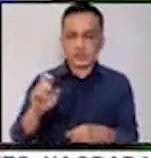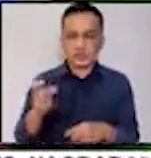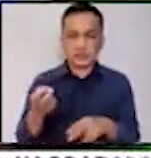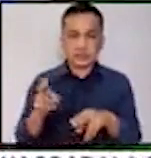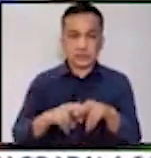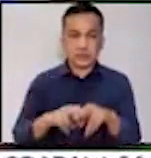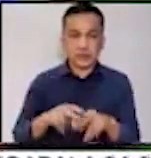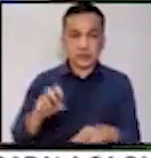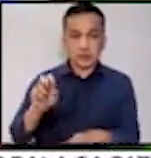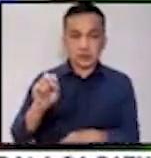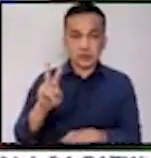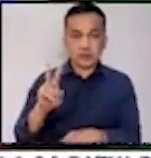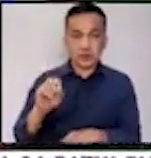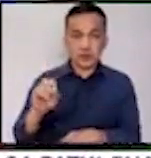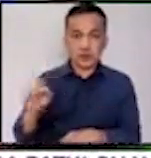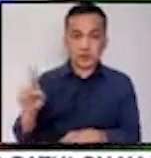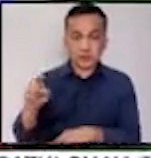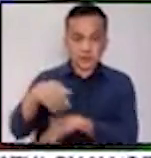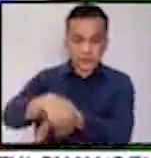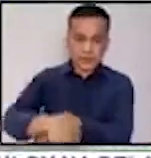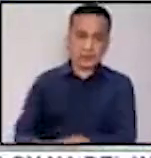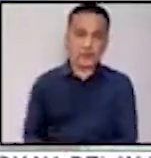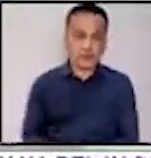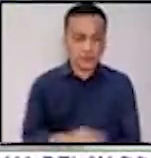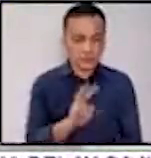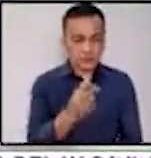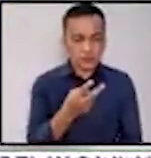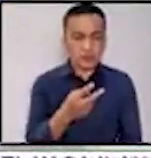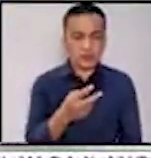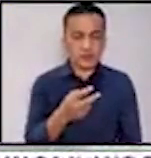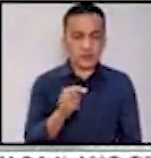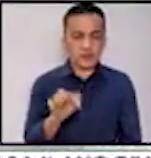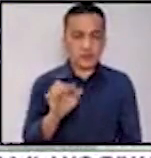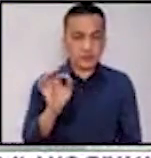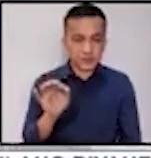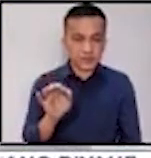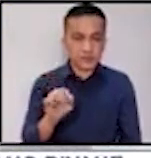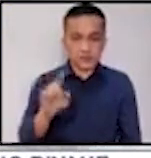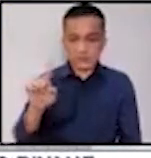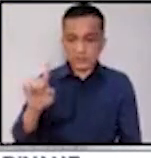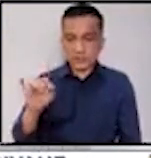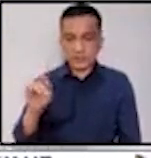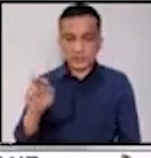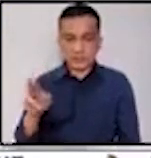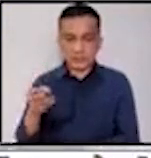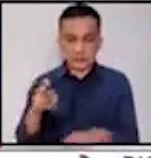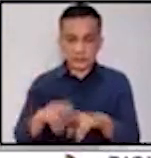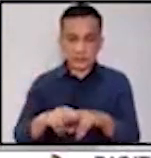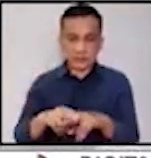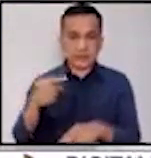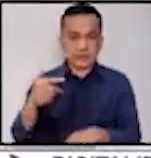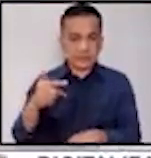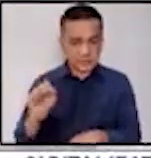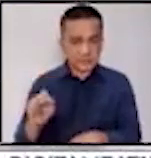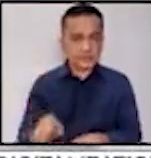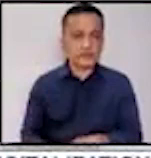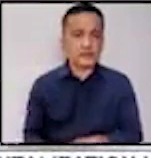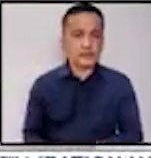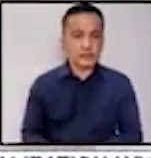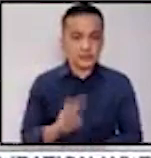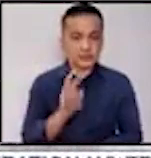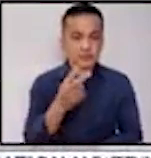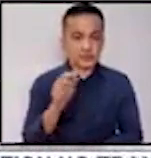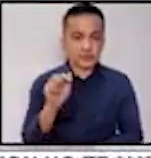ng hating gabi. 2 pesos at 90 centavos kada litro po ang dagdag sa gasoline. 2 pesos at 10 centavos